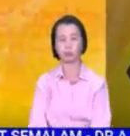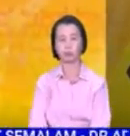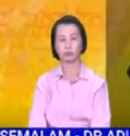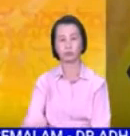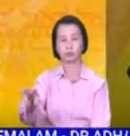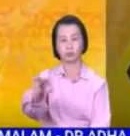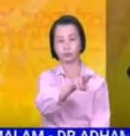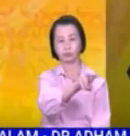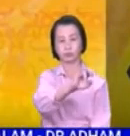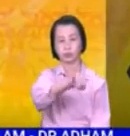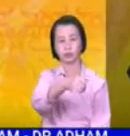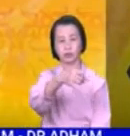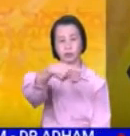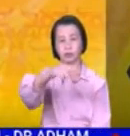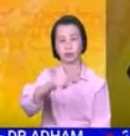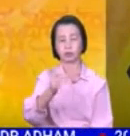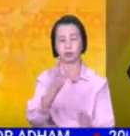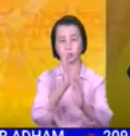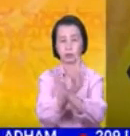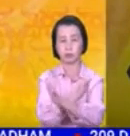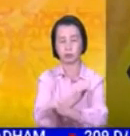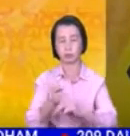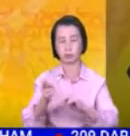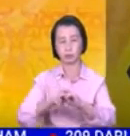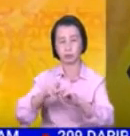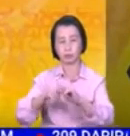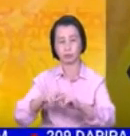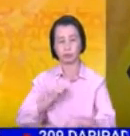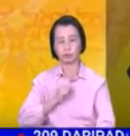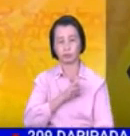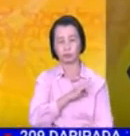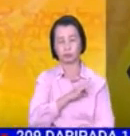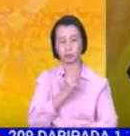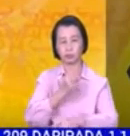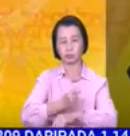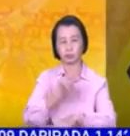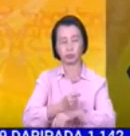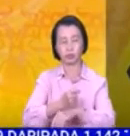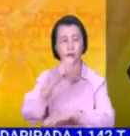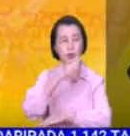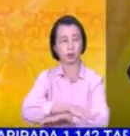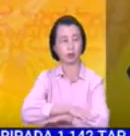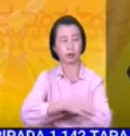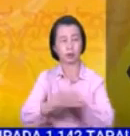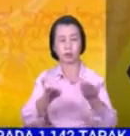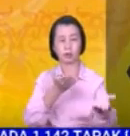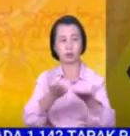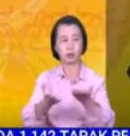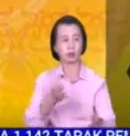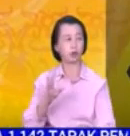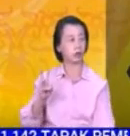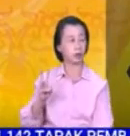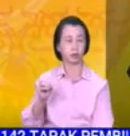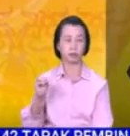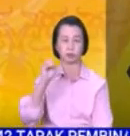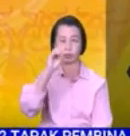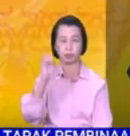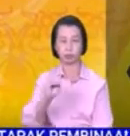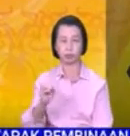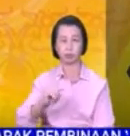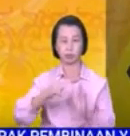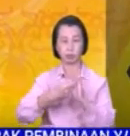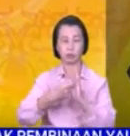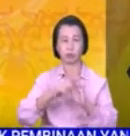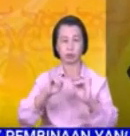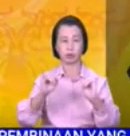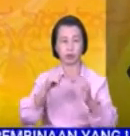Jabatan Pengangkutan Jalan JPJ Sarawak akan meningkatkan kapasiti kakitangan bertugas di kaunter perkhidmatan sehingga 60% bermula Isnin